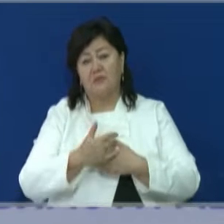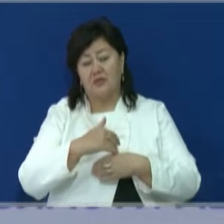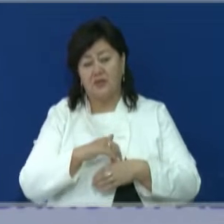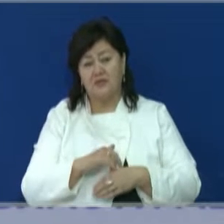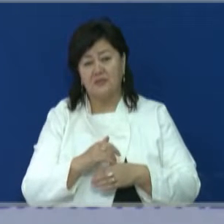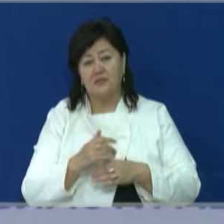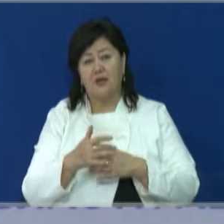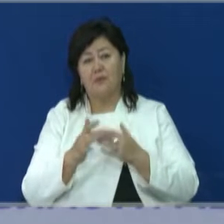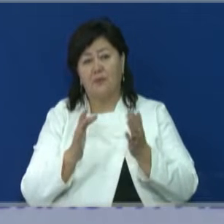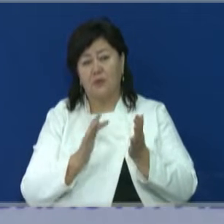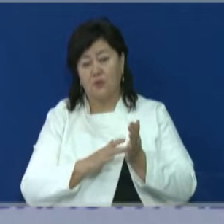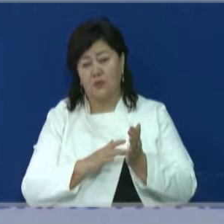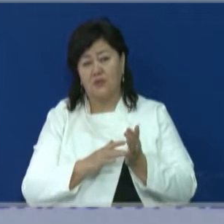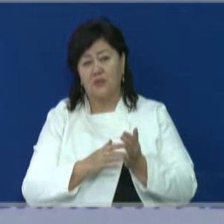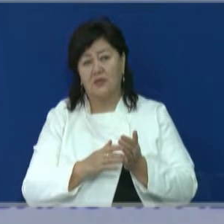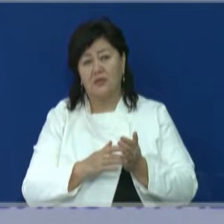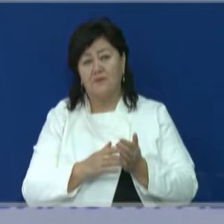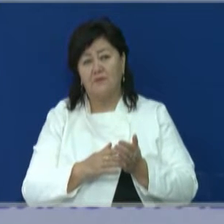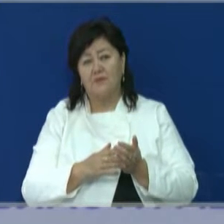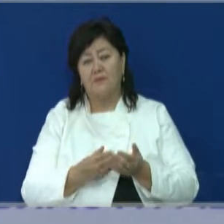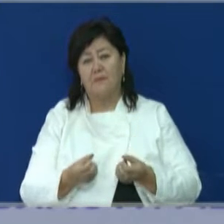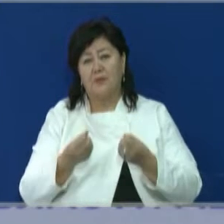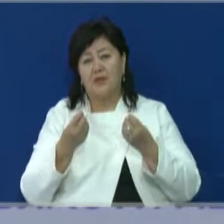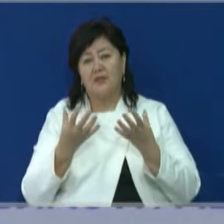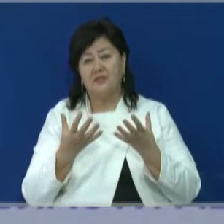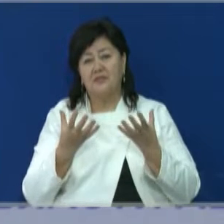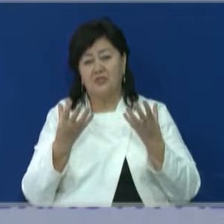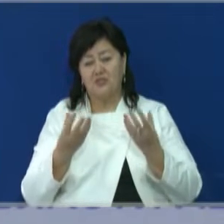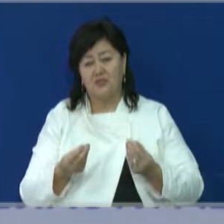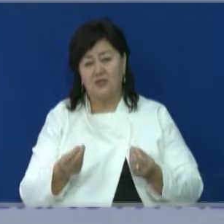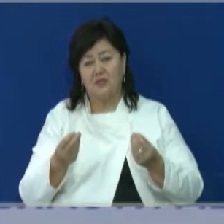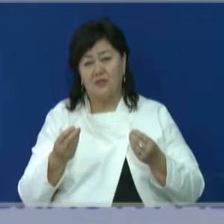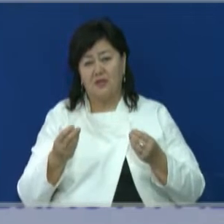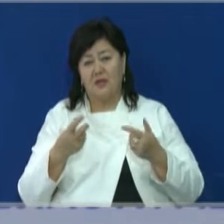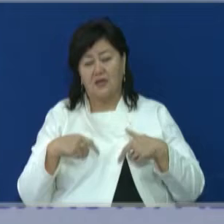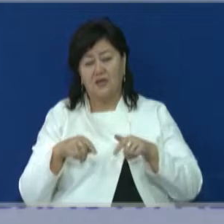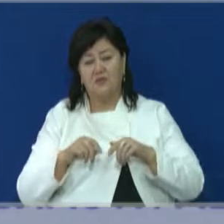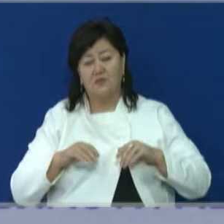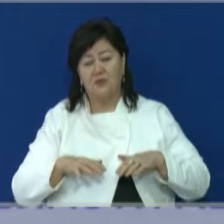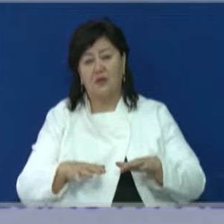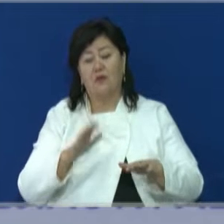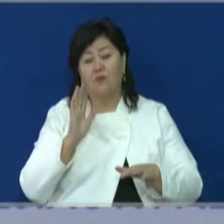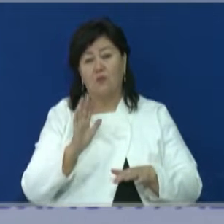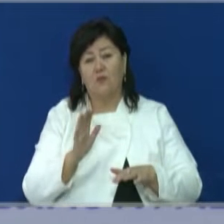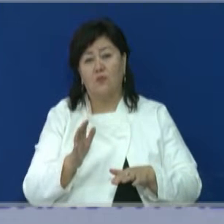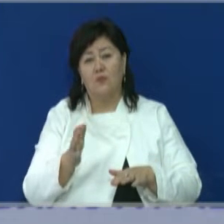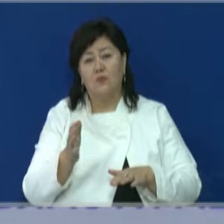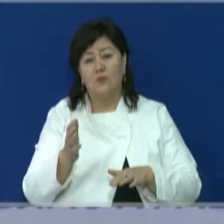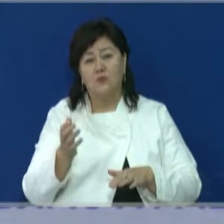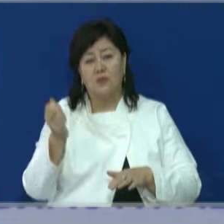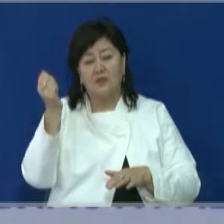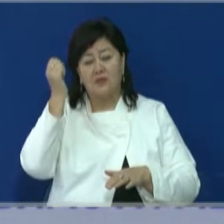аудан орталықтарының тұрғындары және қонақтарына мереке күні ұйымдастырылатын іс-шаралар естен кетпес әсер қалдырады деген